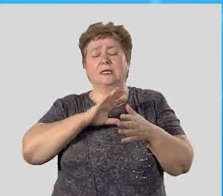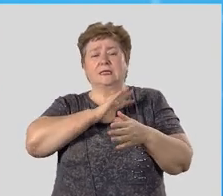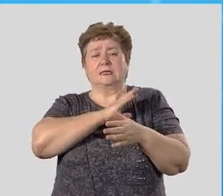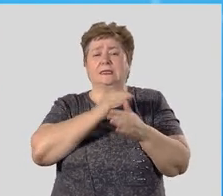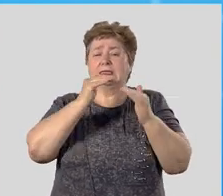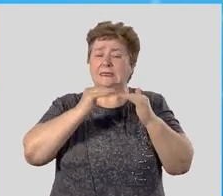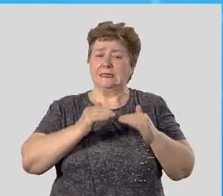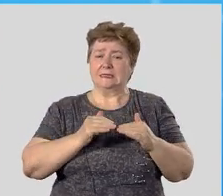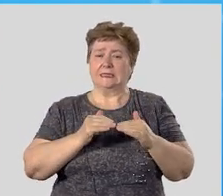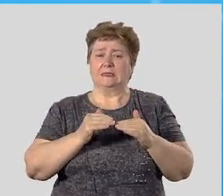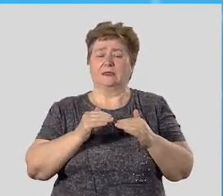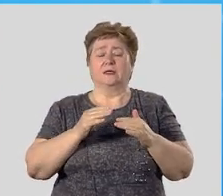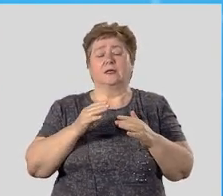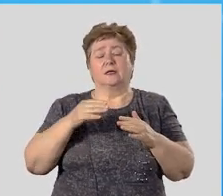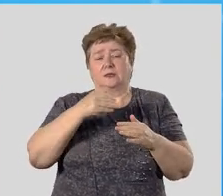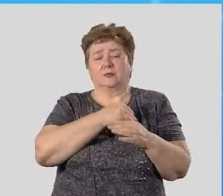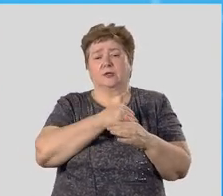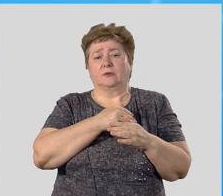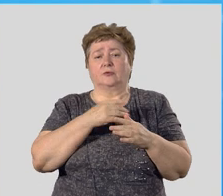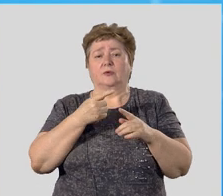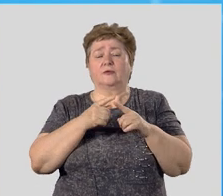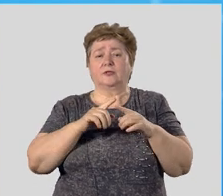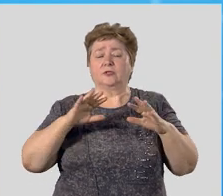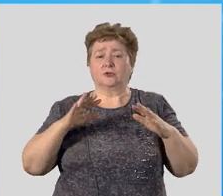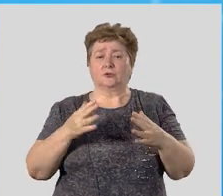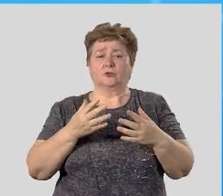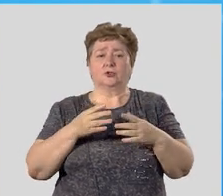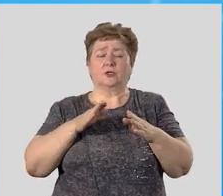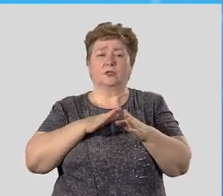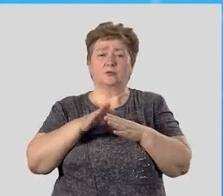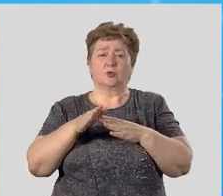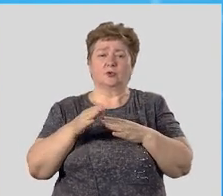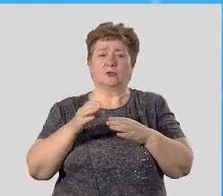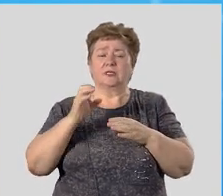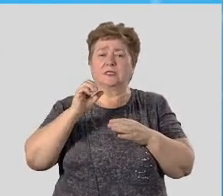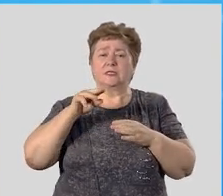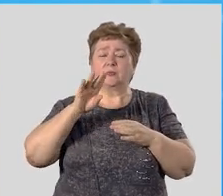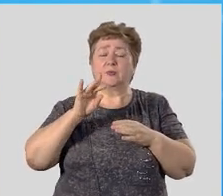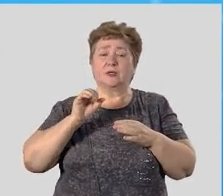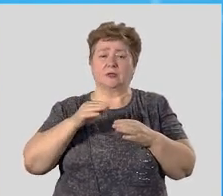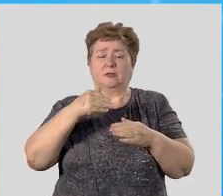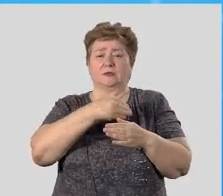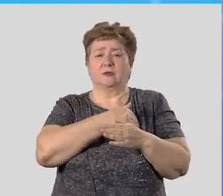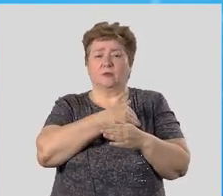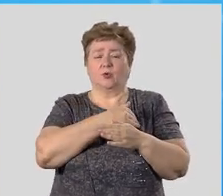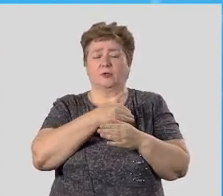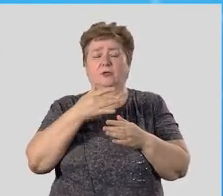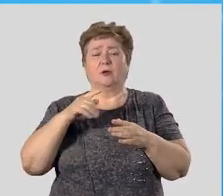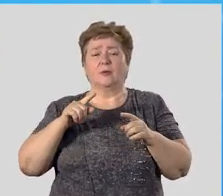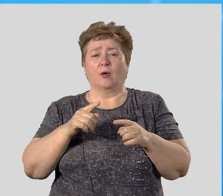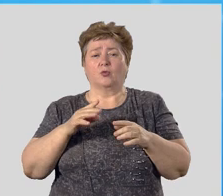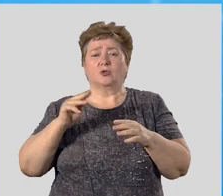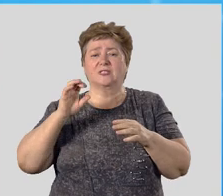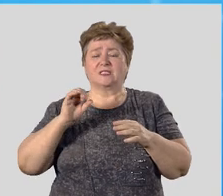слишком низких температур. В таких случаях используют спиртовые термометры, потому